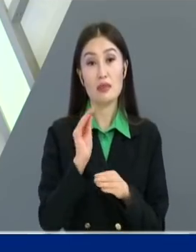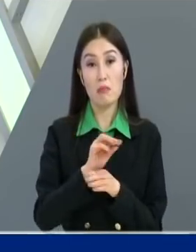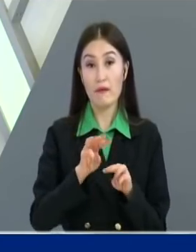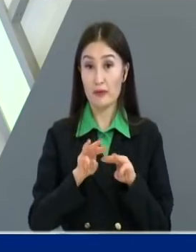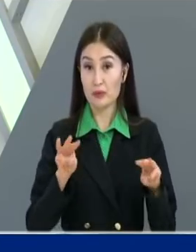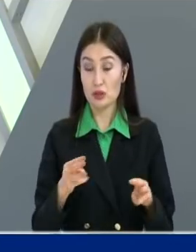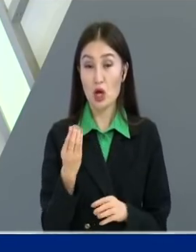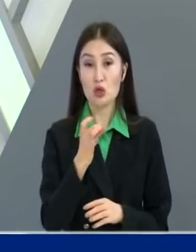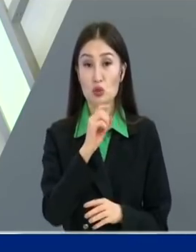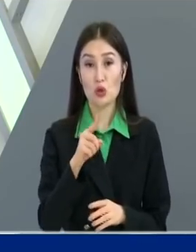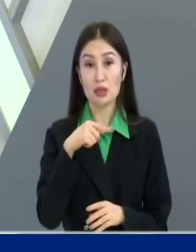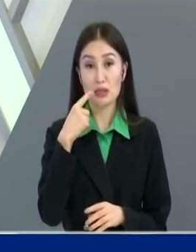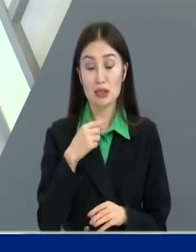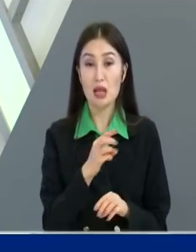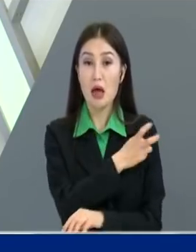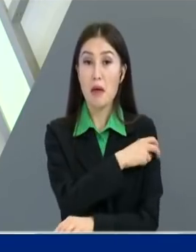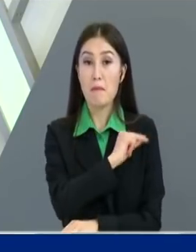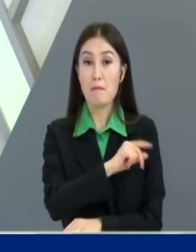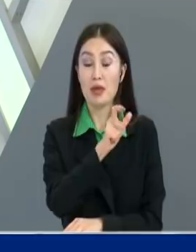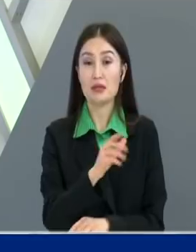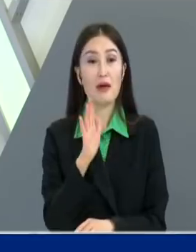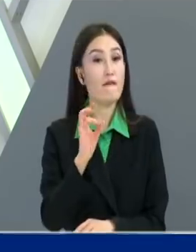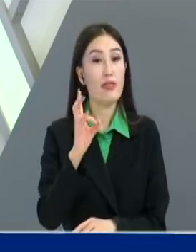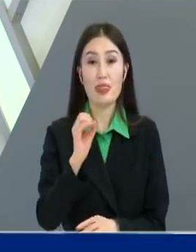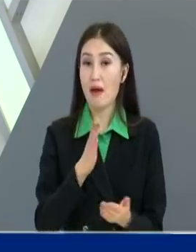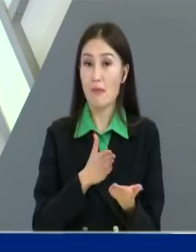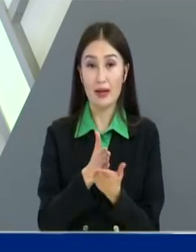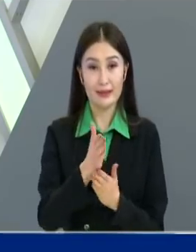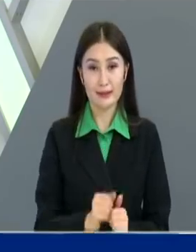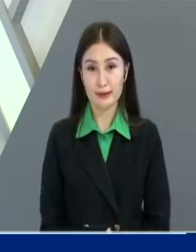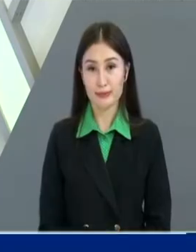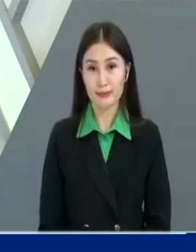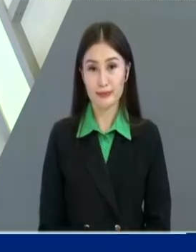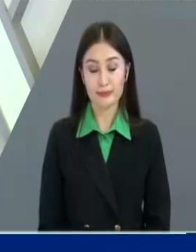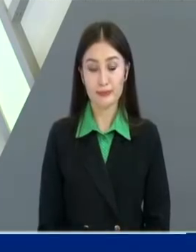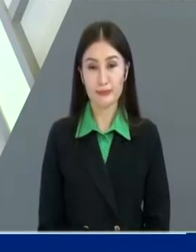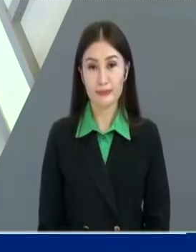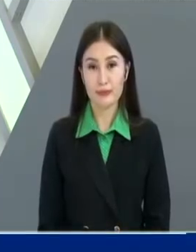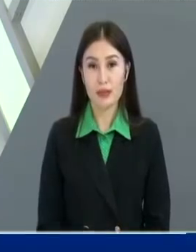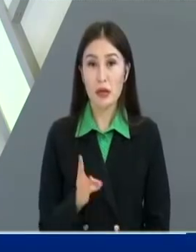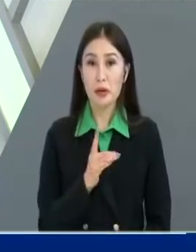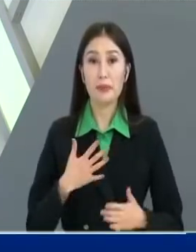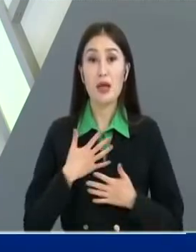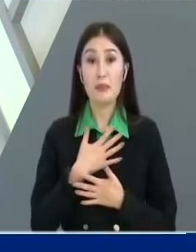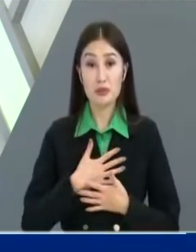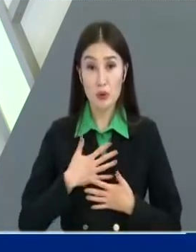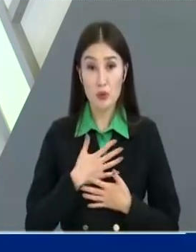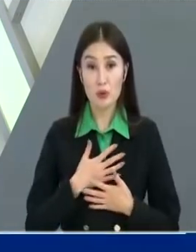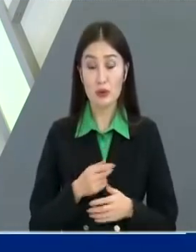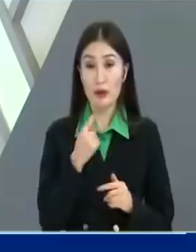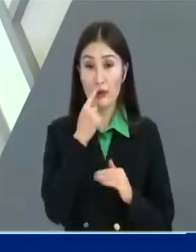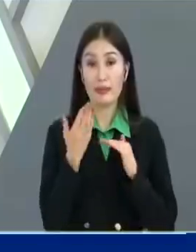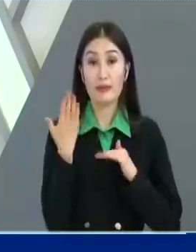И еще раз подчеркнул, что медики вне политики. Мы обеспокоены